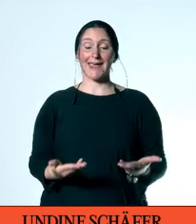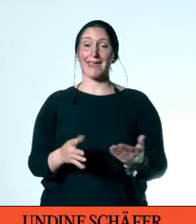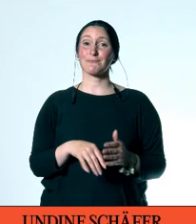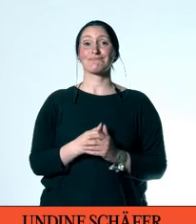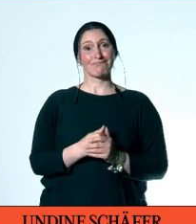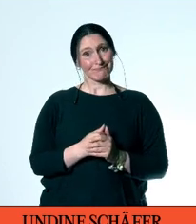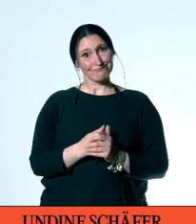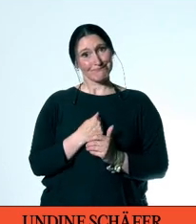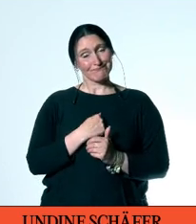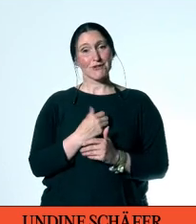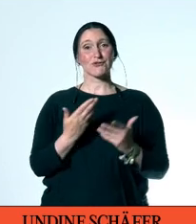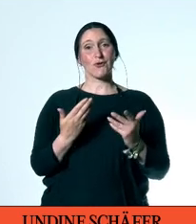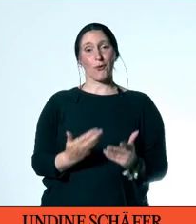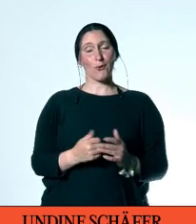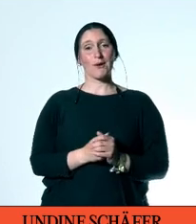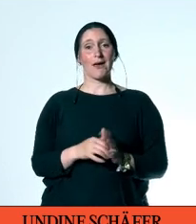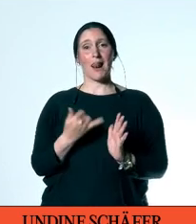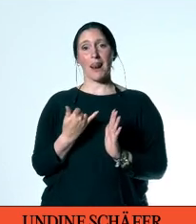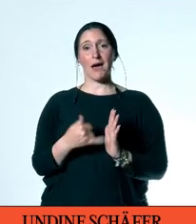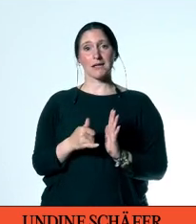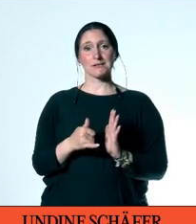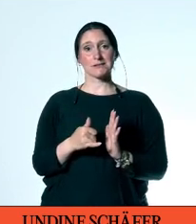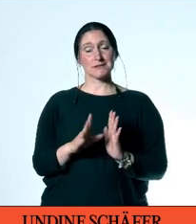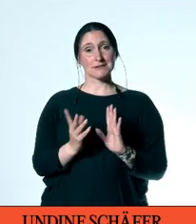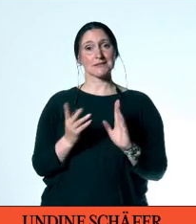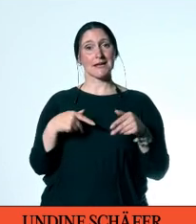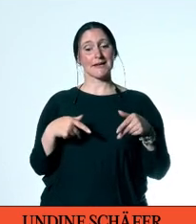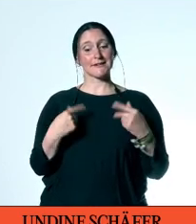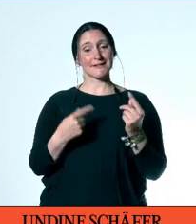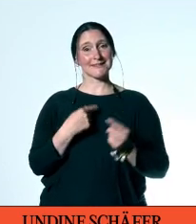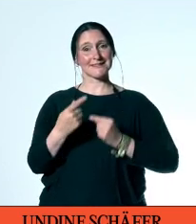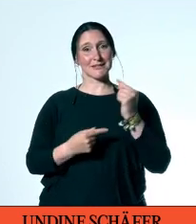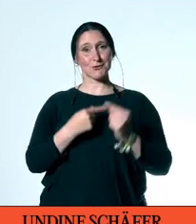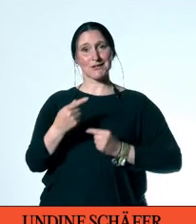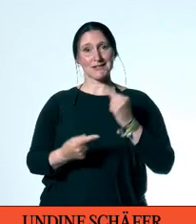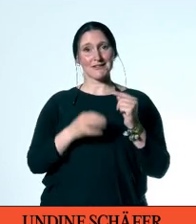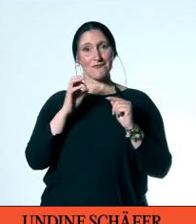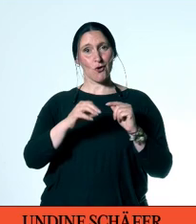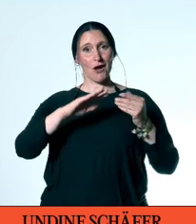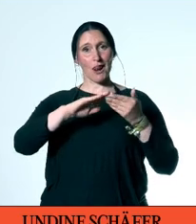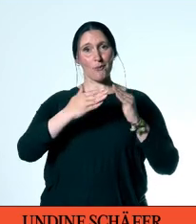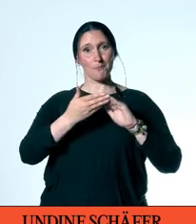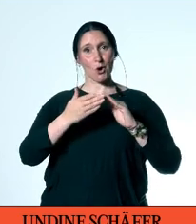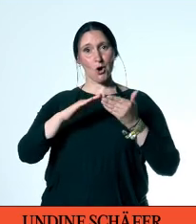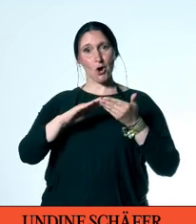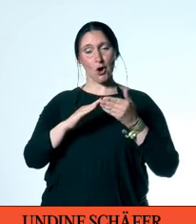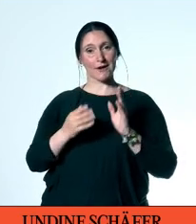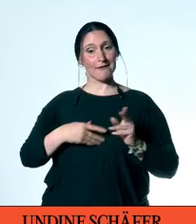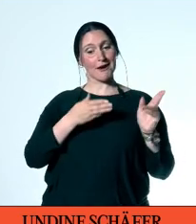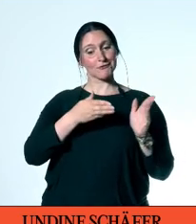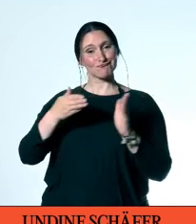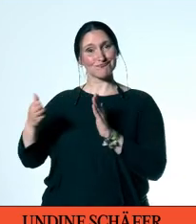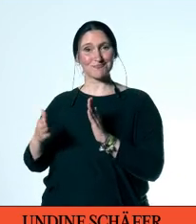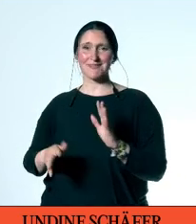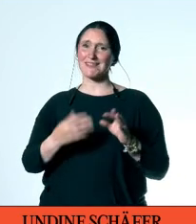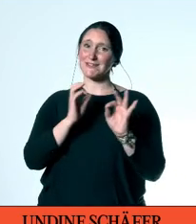Englisch-Deutsch, Spanisch-Deutsch, und ich bin Miguel Mendoza und freue mich, dass ich heute für euch moderieren